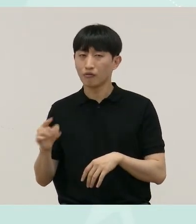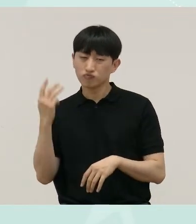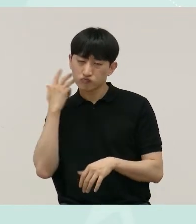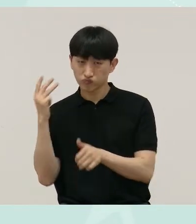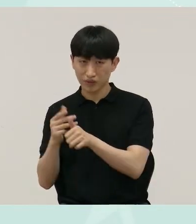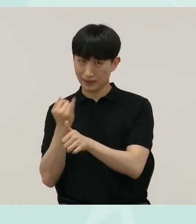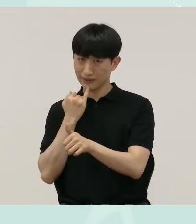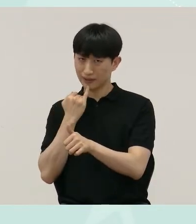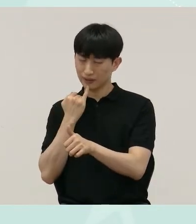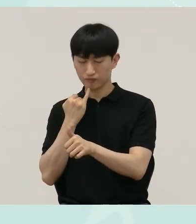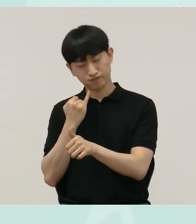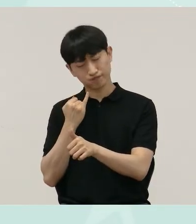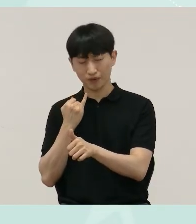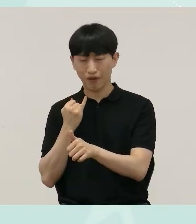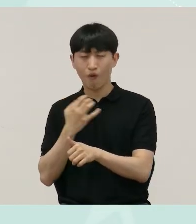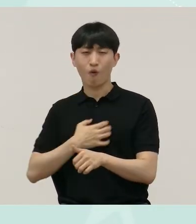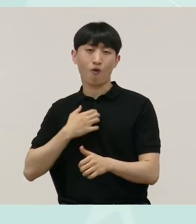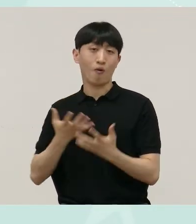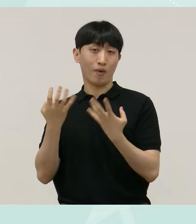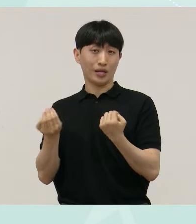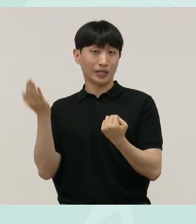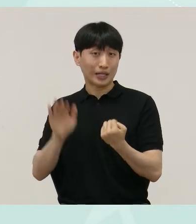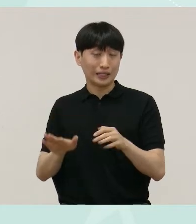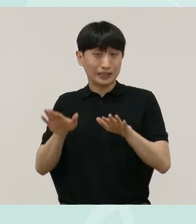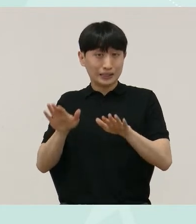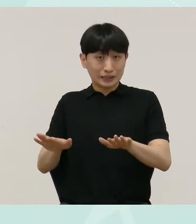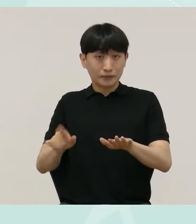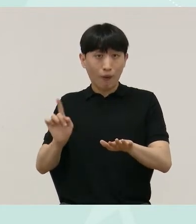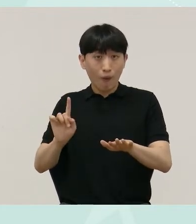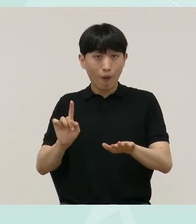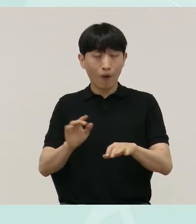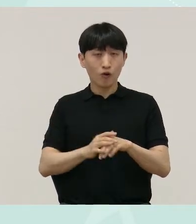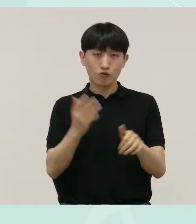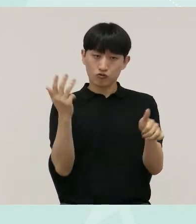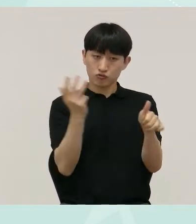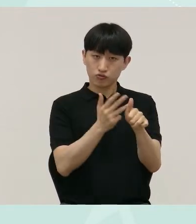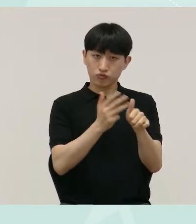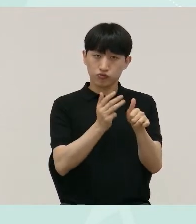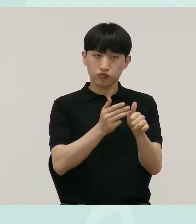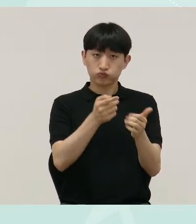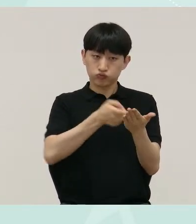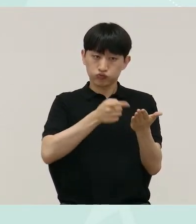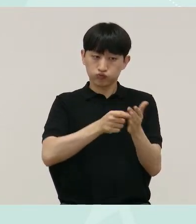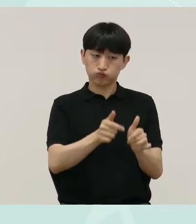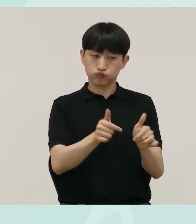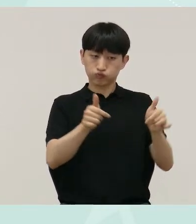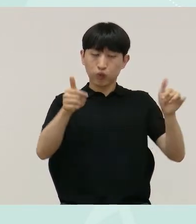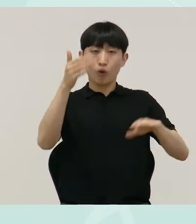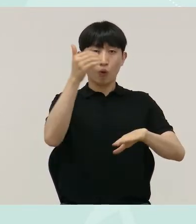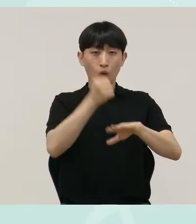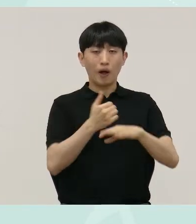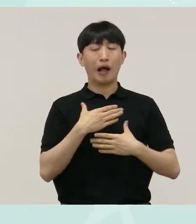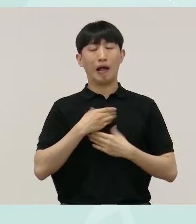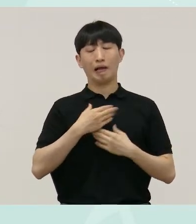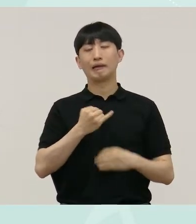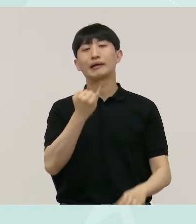것이 사실이지만 이러한 우려를 잠식시키는 데이터가 무수히 축적되면서 현재 FDA 가이드라인은 9개월에서